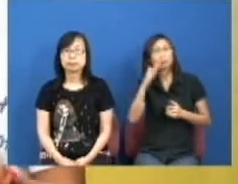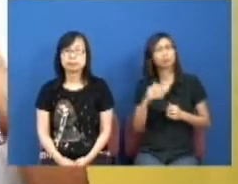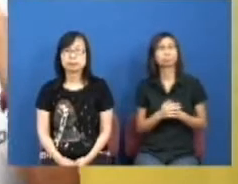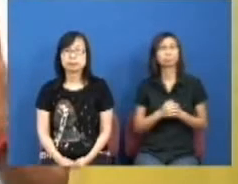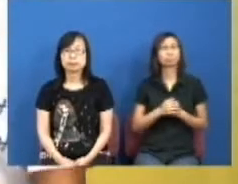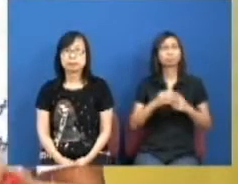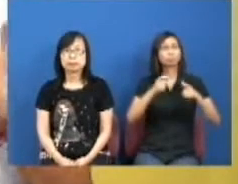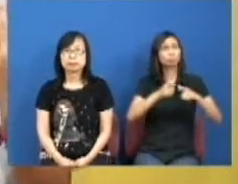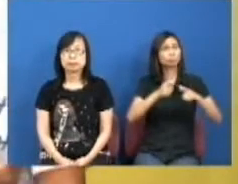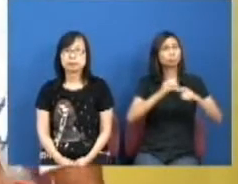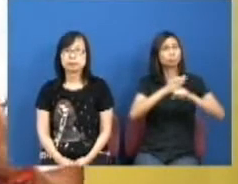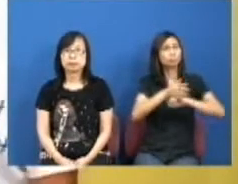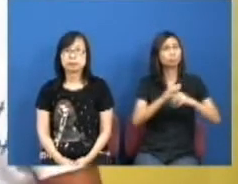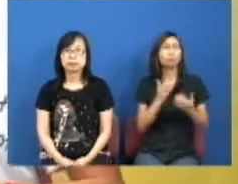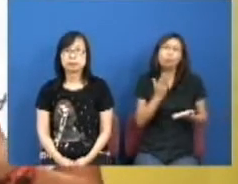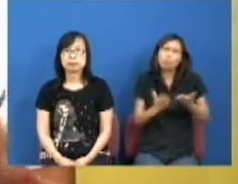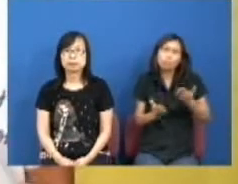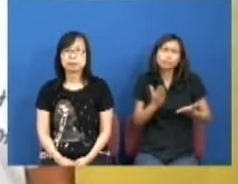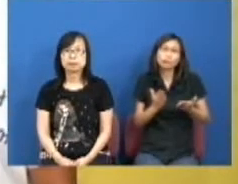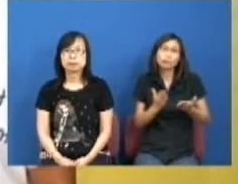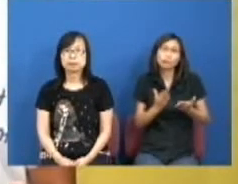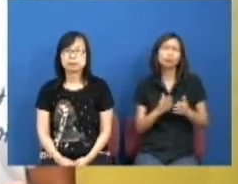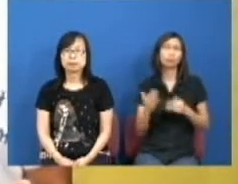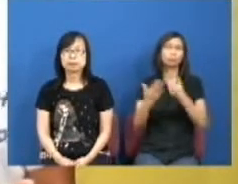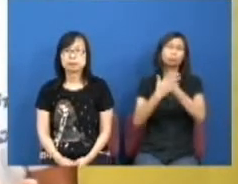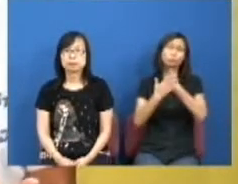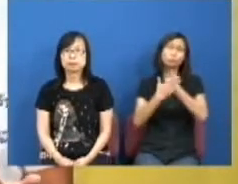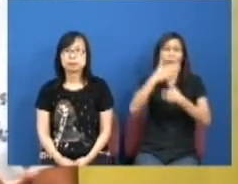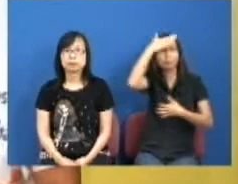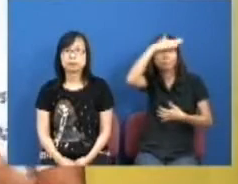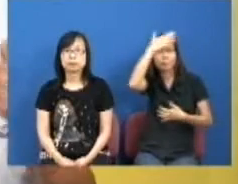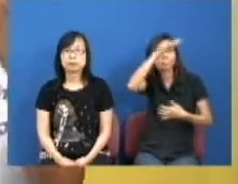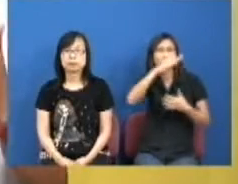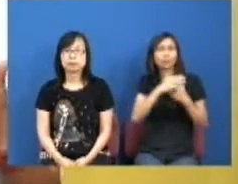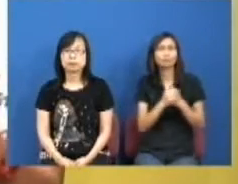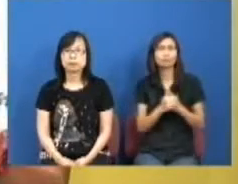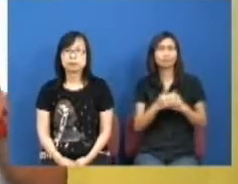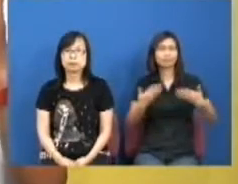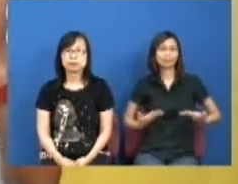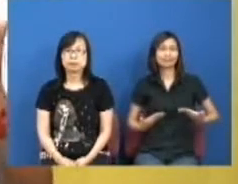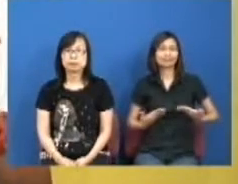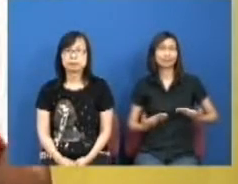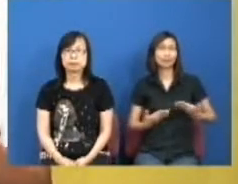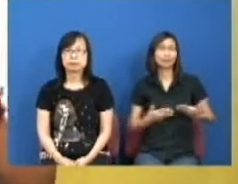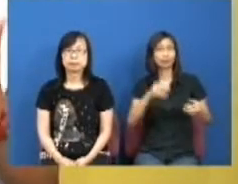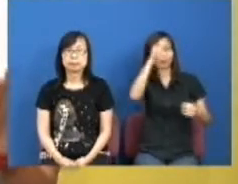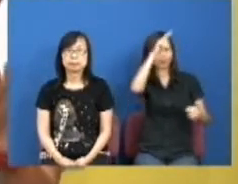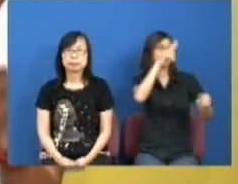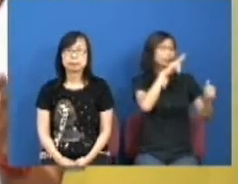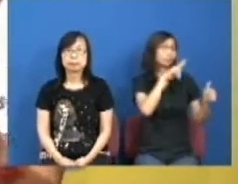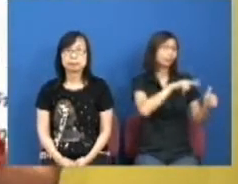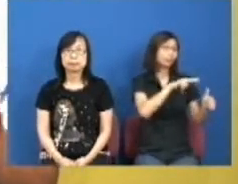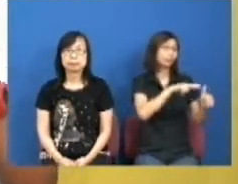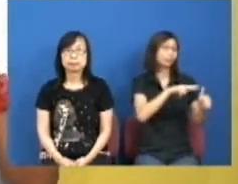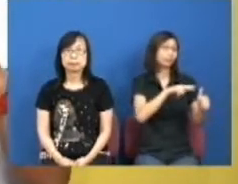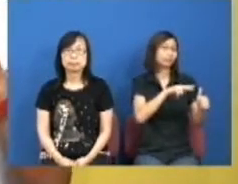實概念本身只是做一種工具，去到幫我們去認識究竟我們眼前的一種政治現象、社會現象，